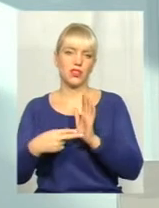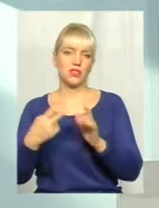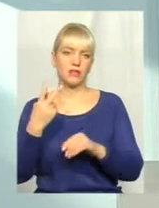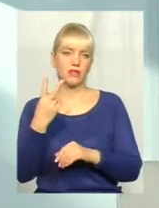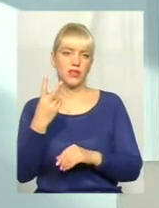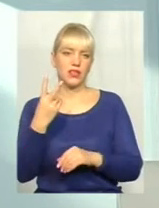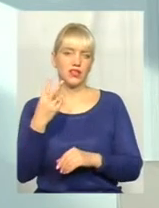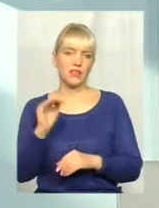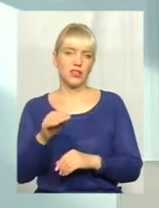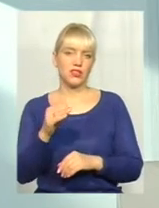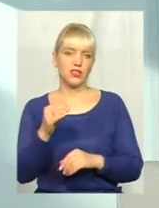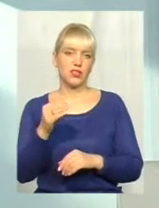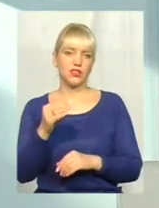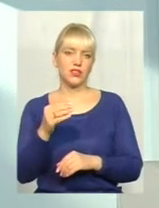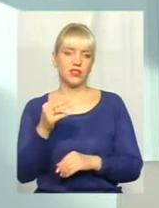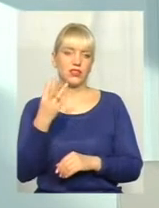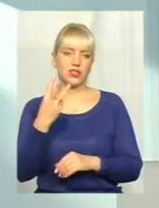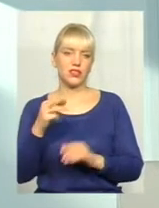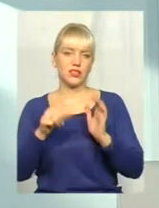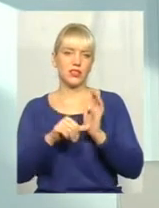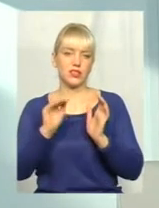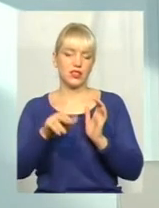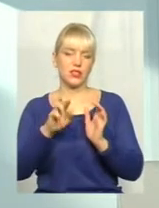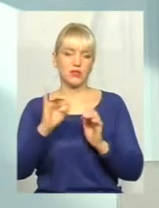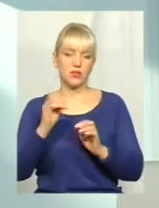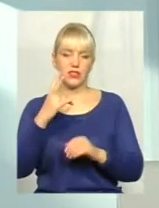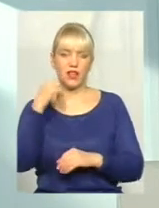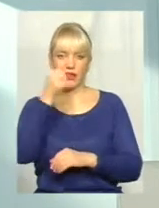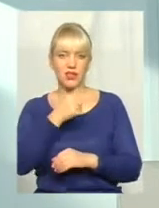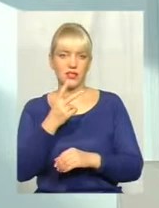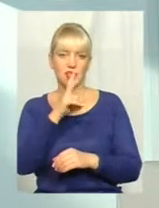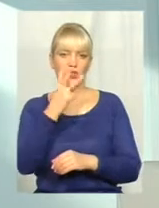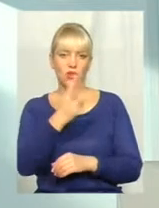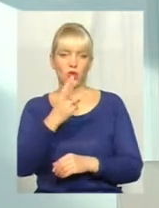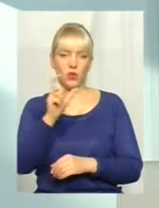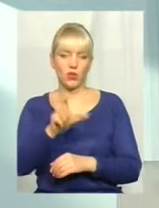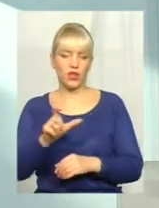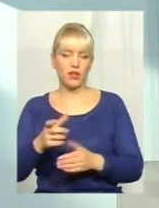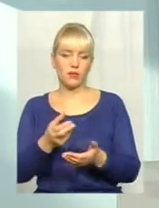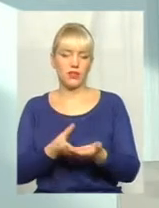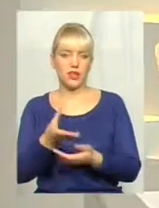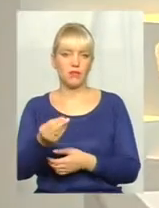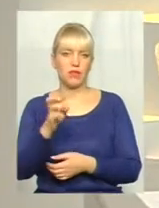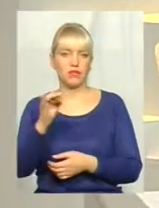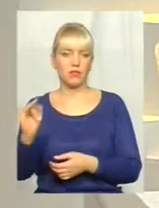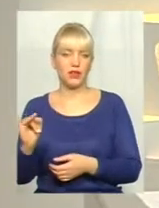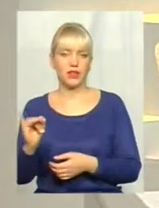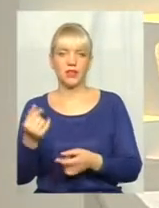13-7-10, буквально яких 36 тисяч він би заплатив за рік, за трьох. Тобто, по суті, це